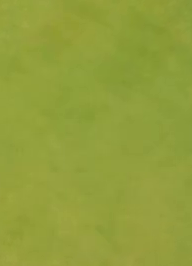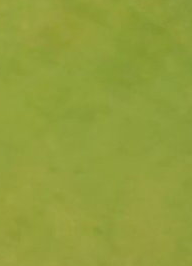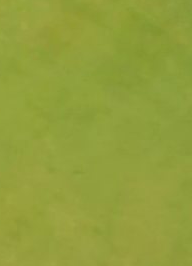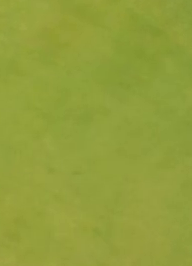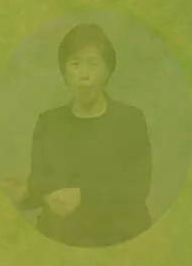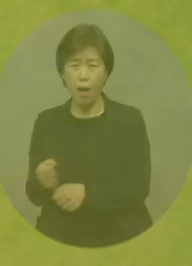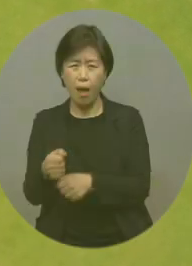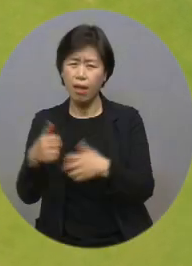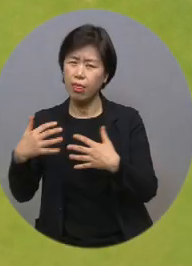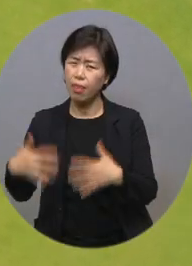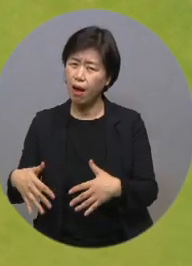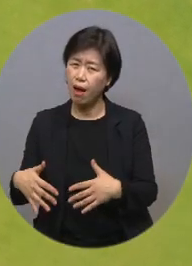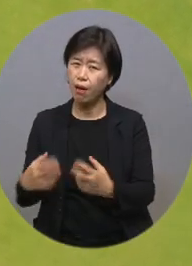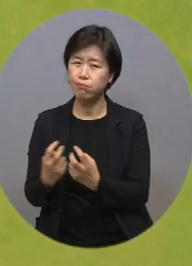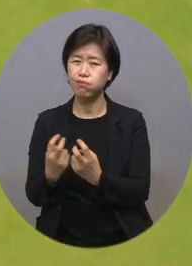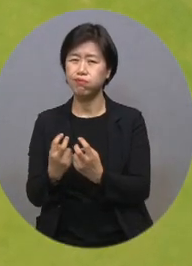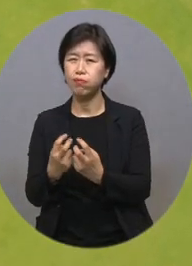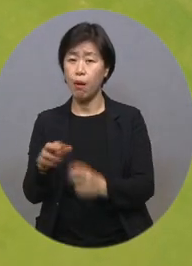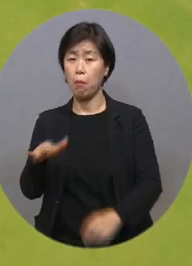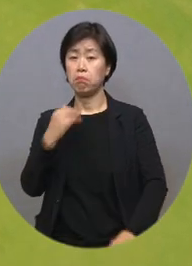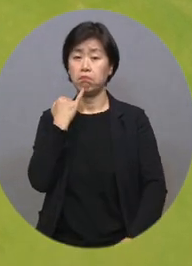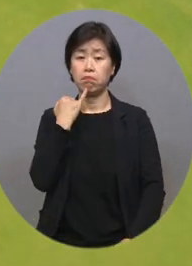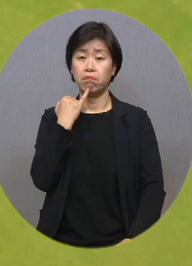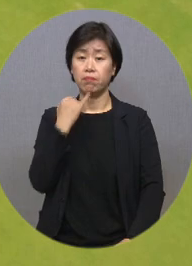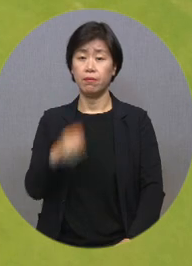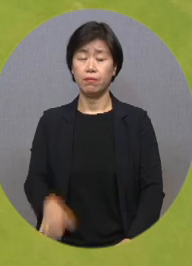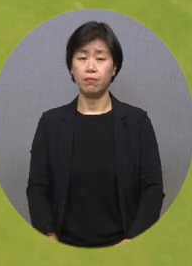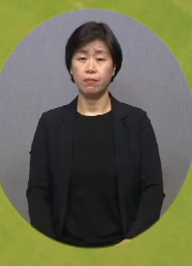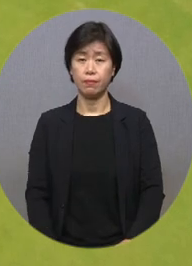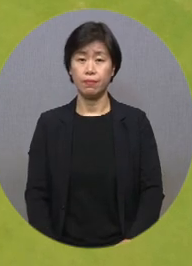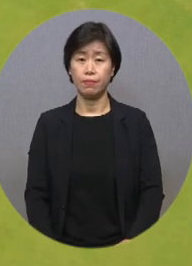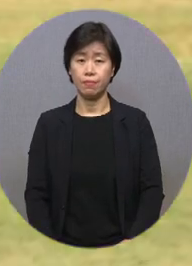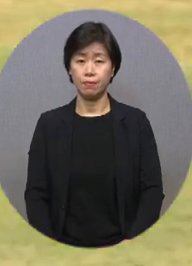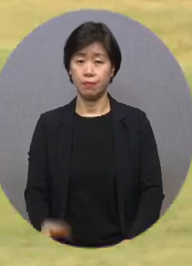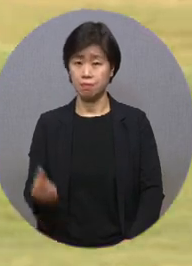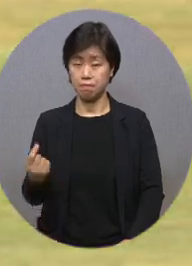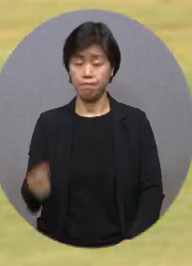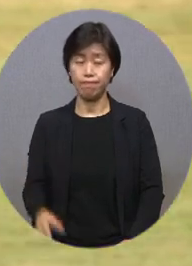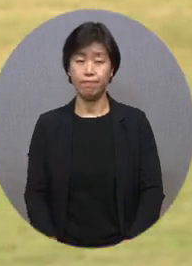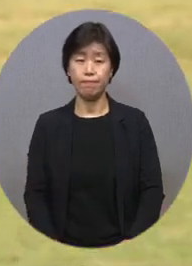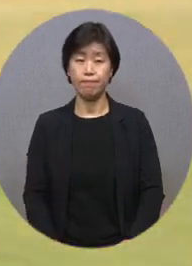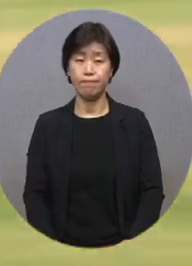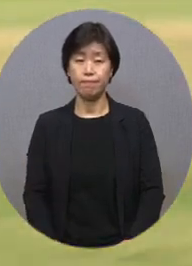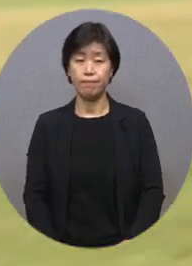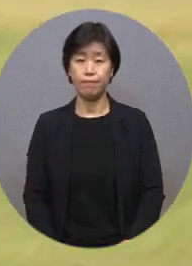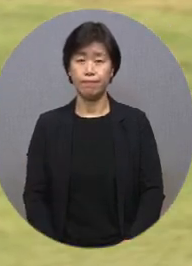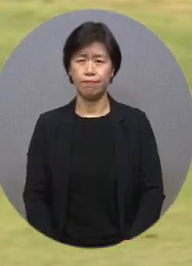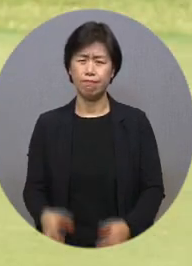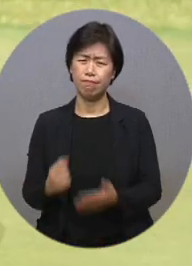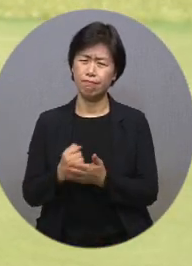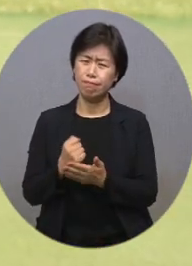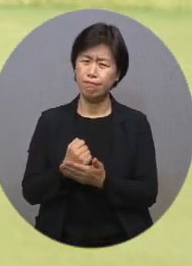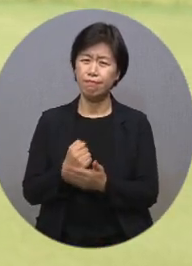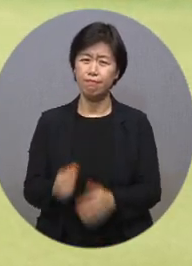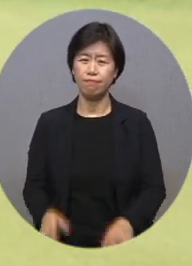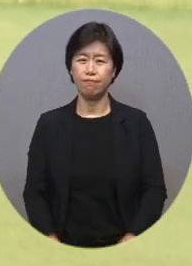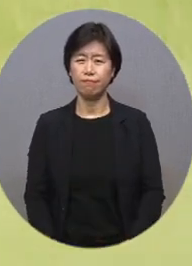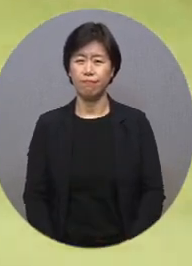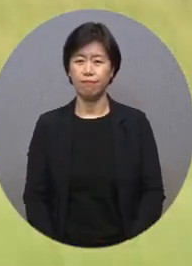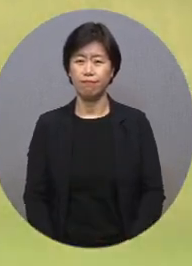약했어, 언니, 어떡해? 괜찮아, 괜찮아, 괜찮아. 어, 이거 못 넣을 수 있어. 괜찮아, 괜찮아, 괜찮아. 너무 약했다.